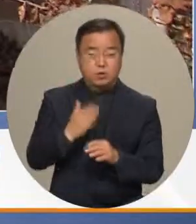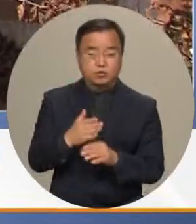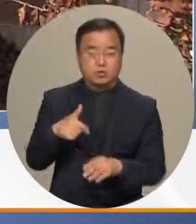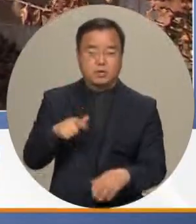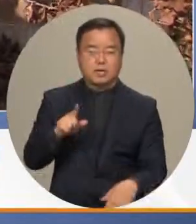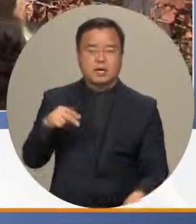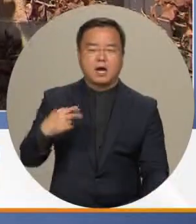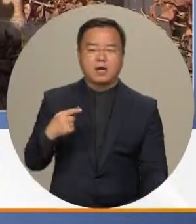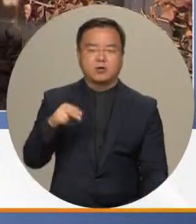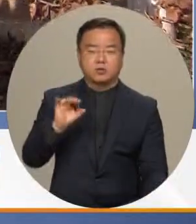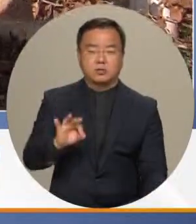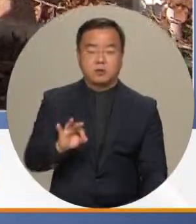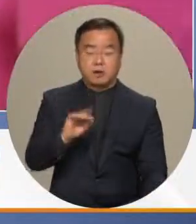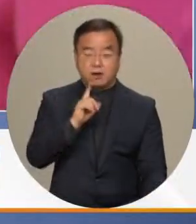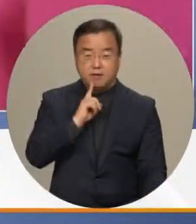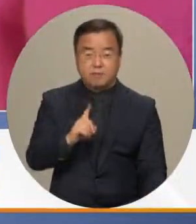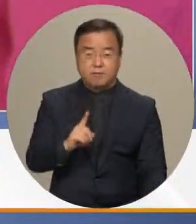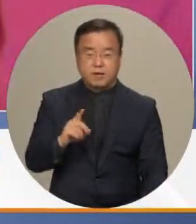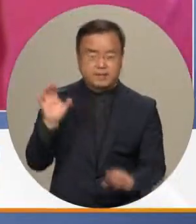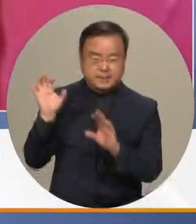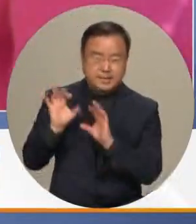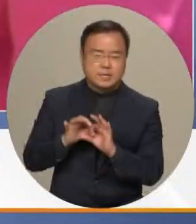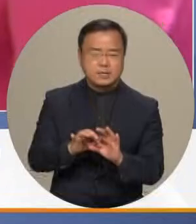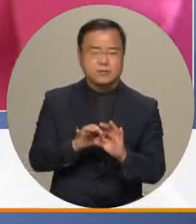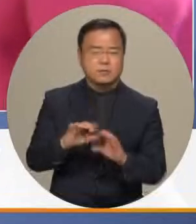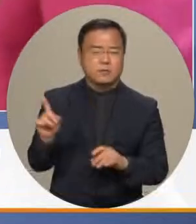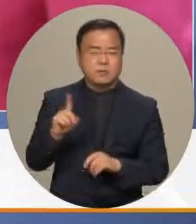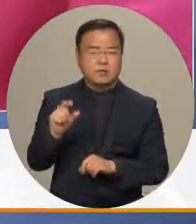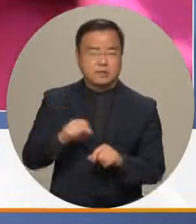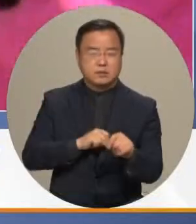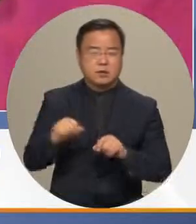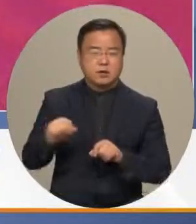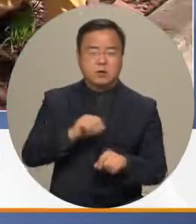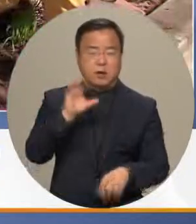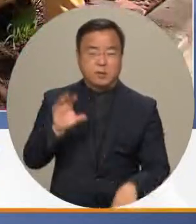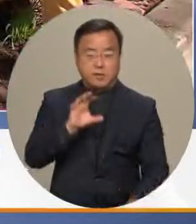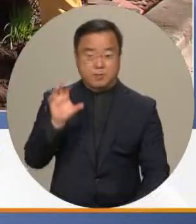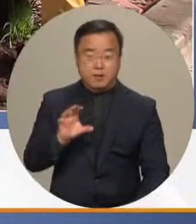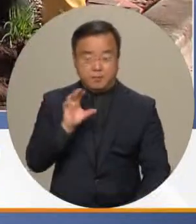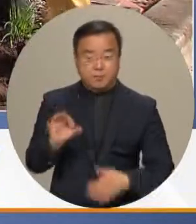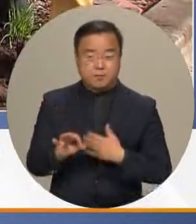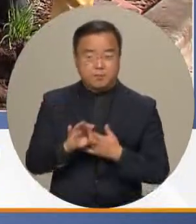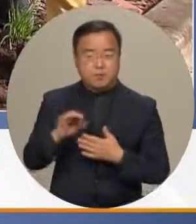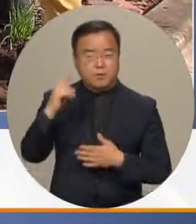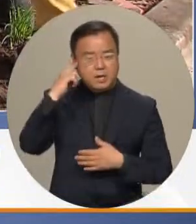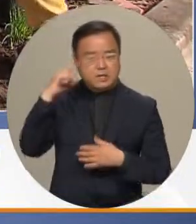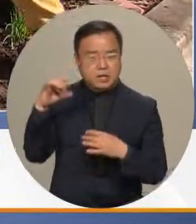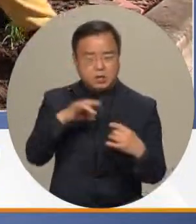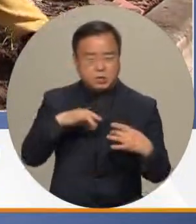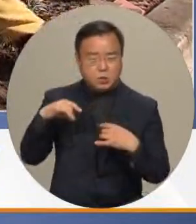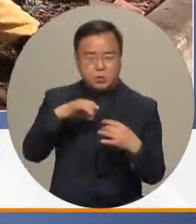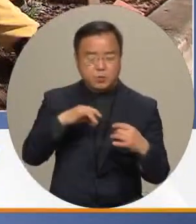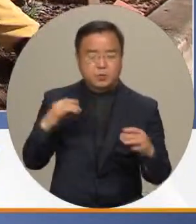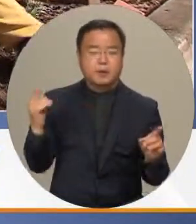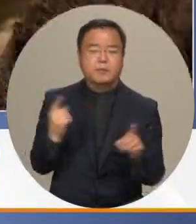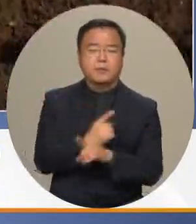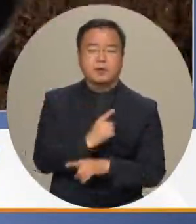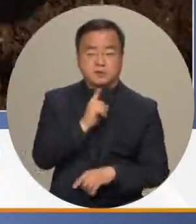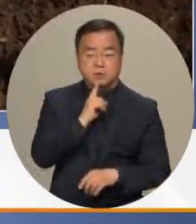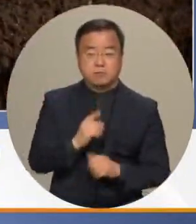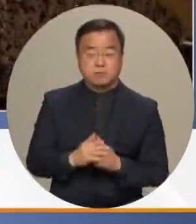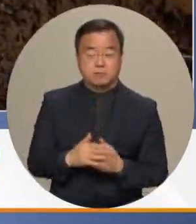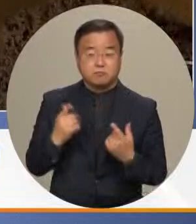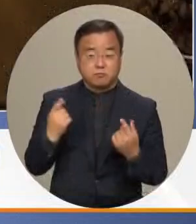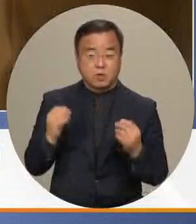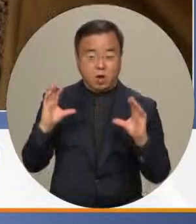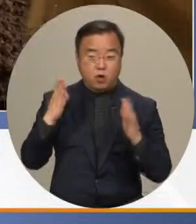하잖아요 계속해서 어떤 특정 행동을 반복하면 시냅스 연결 구조가 바뀐다고 하죠 그래서 어린 시절부터